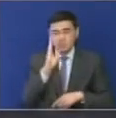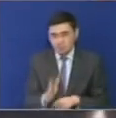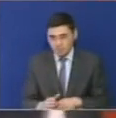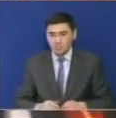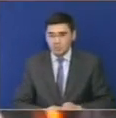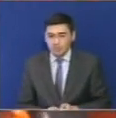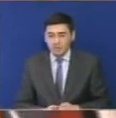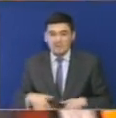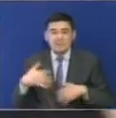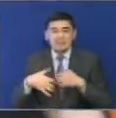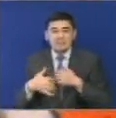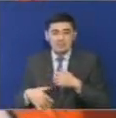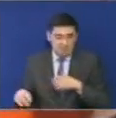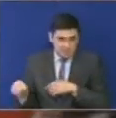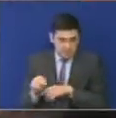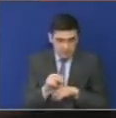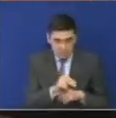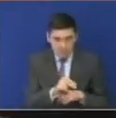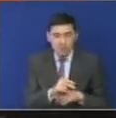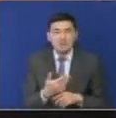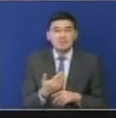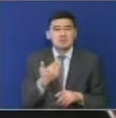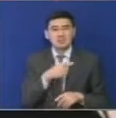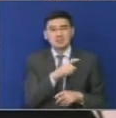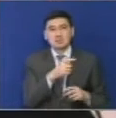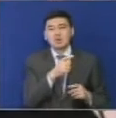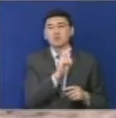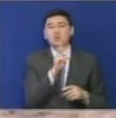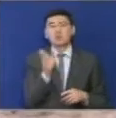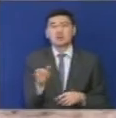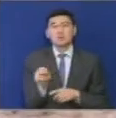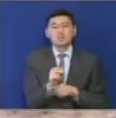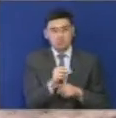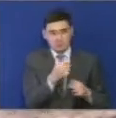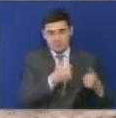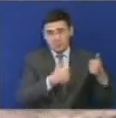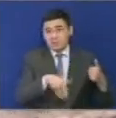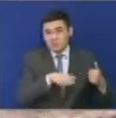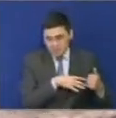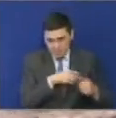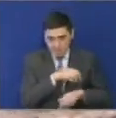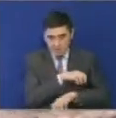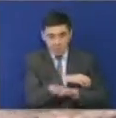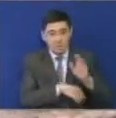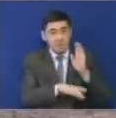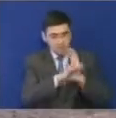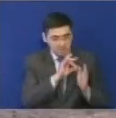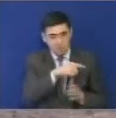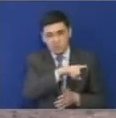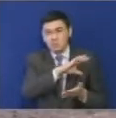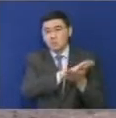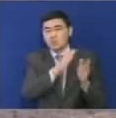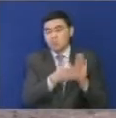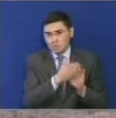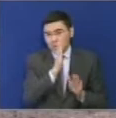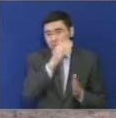айтуынша, орташа жөндеу жұмыстарын атқаруға қатысты байқау өткізілді. Жеңімпазды комиссия анықтайды. Таяу күндері тиісті келісімшарт жасалып, мердігер